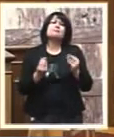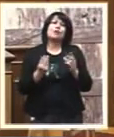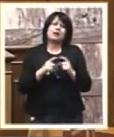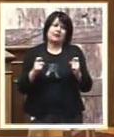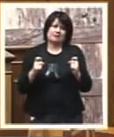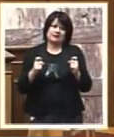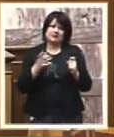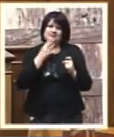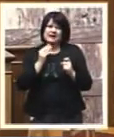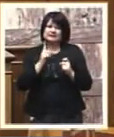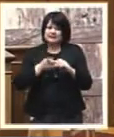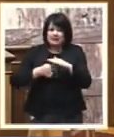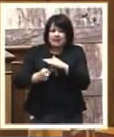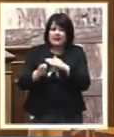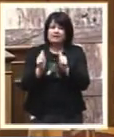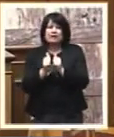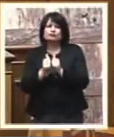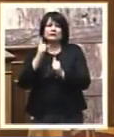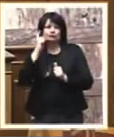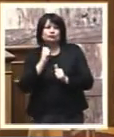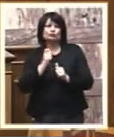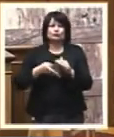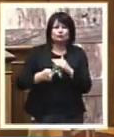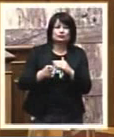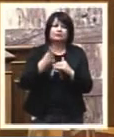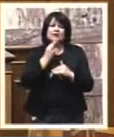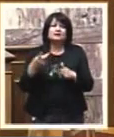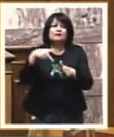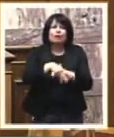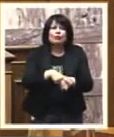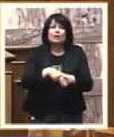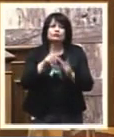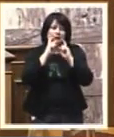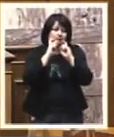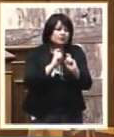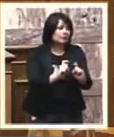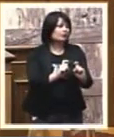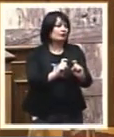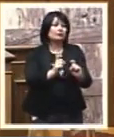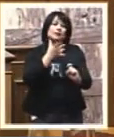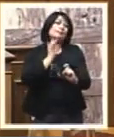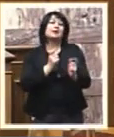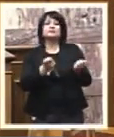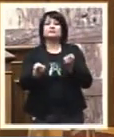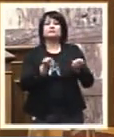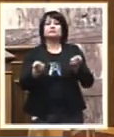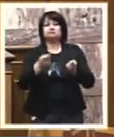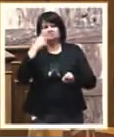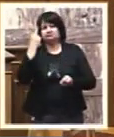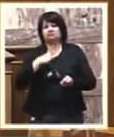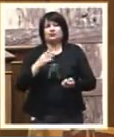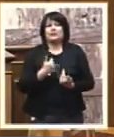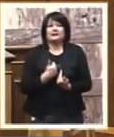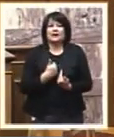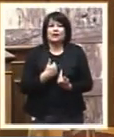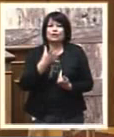το πελατειακό σύστημα. Σημαίνει καταρχήν υποτέλεια, σημαίνει εξάρτηση, σημαίνει χειραγώγηση, σημαίνει